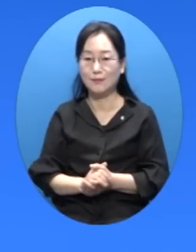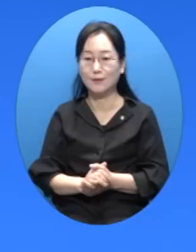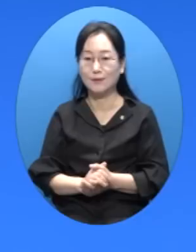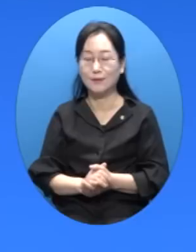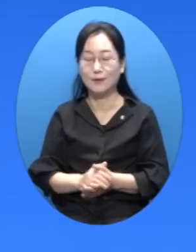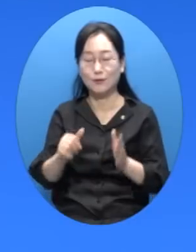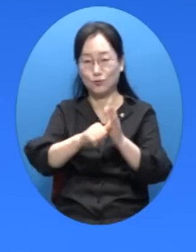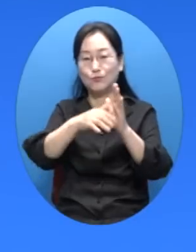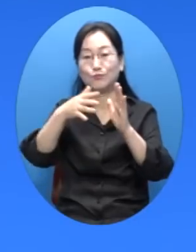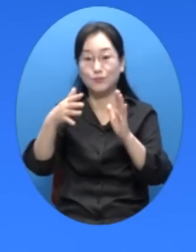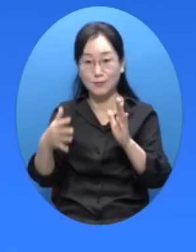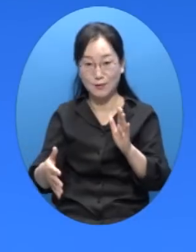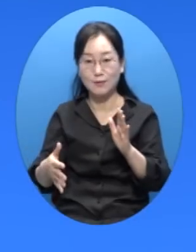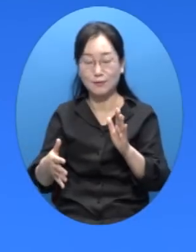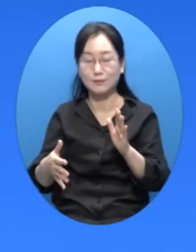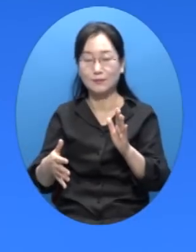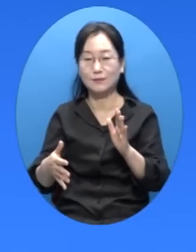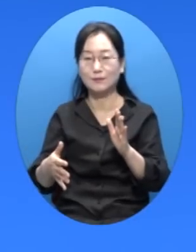유명한